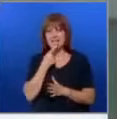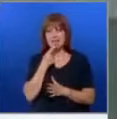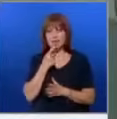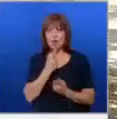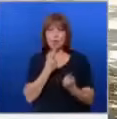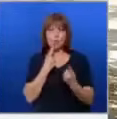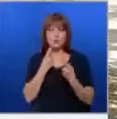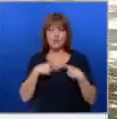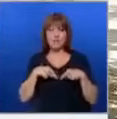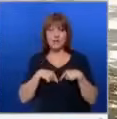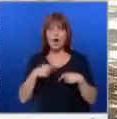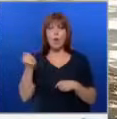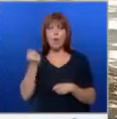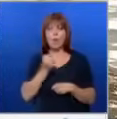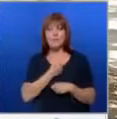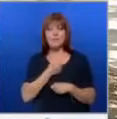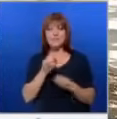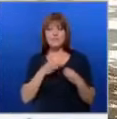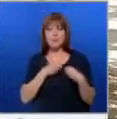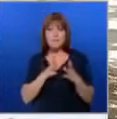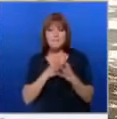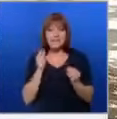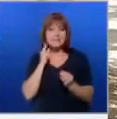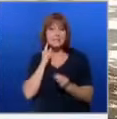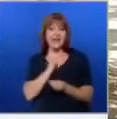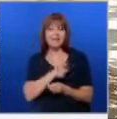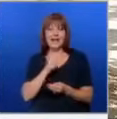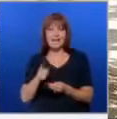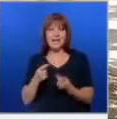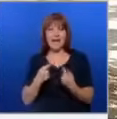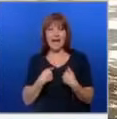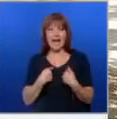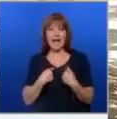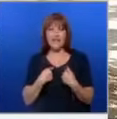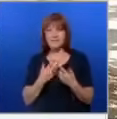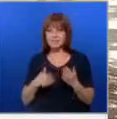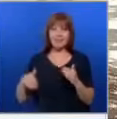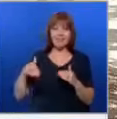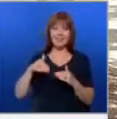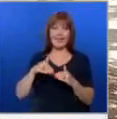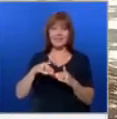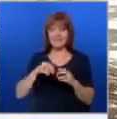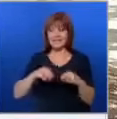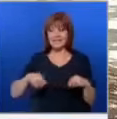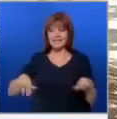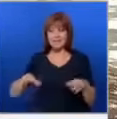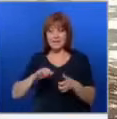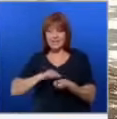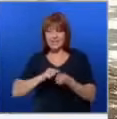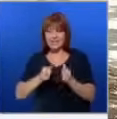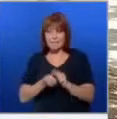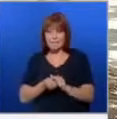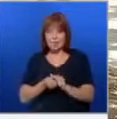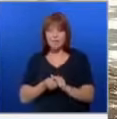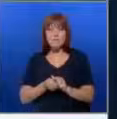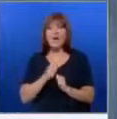присъда. Техните убийци се чувстват безнаказани, докато ние сме живи мъртъвци над земята и се бориме всяко едно българско дете да се